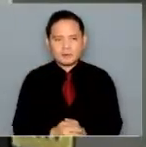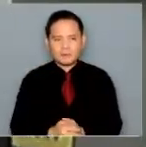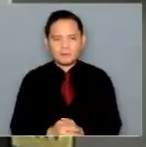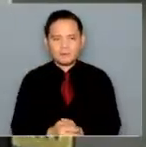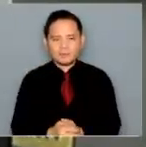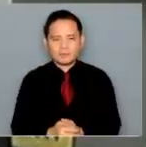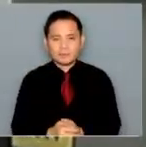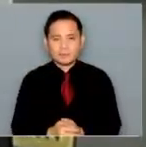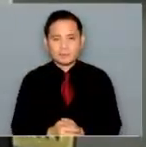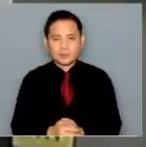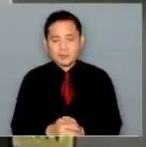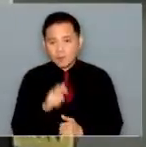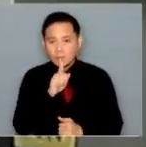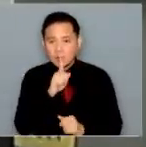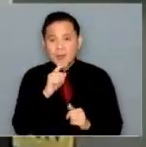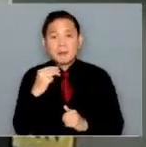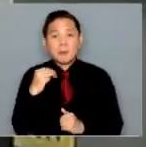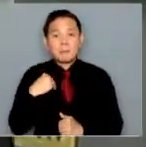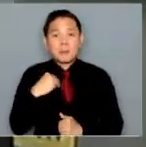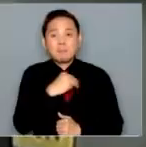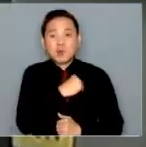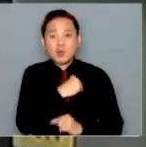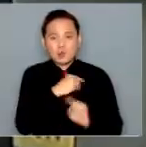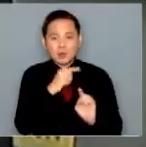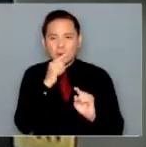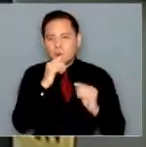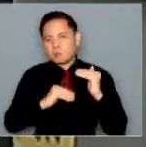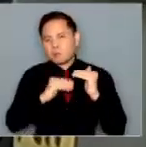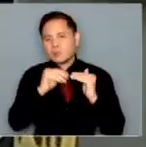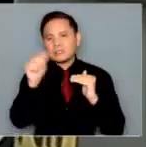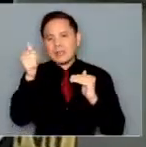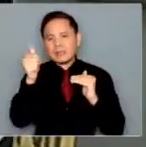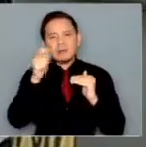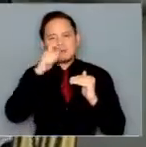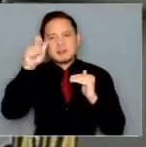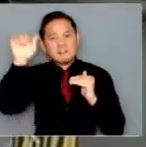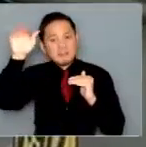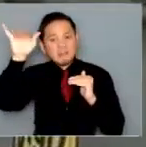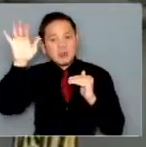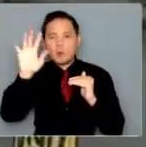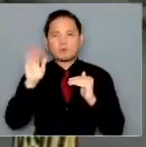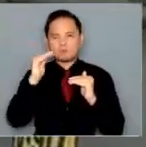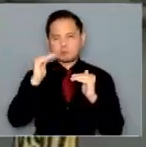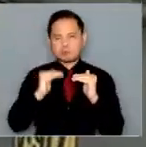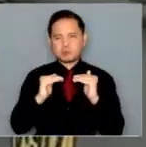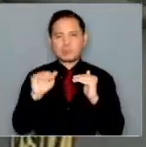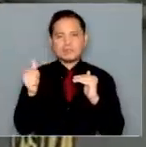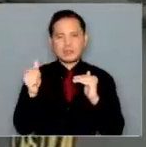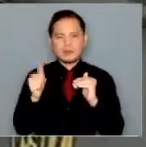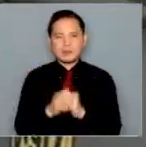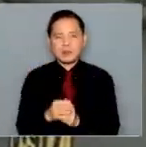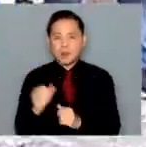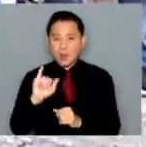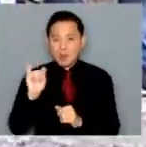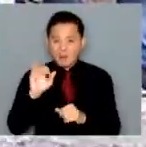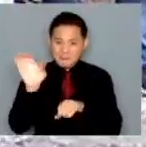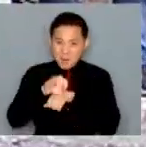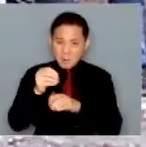na 15 ang kailangan sa pagbuo nito. At pinayagan na ang rehabilitasyon ng mga jeepney para hindi na sapilitan ng pagbili ng bago